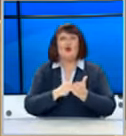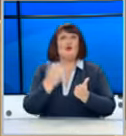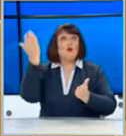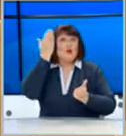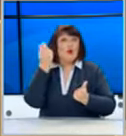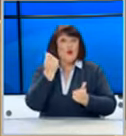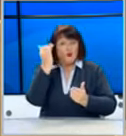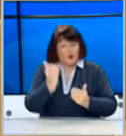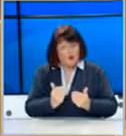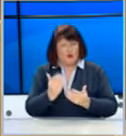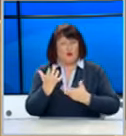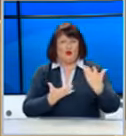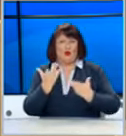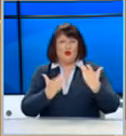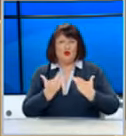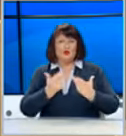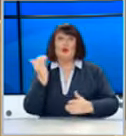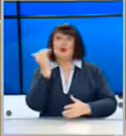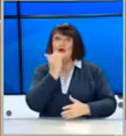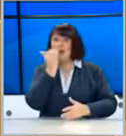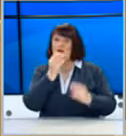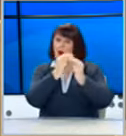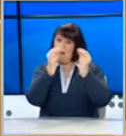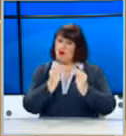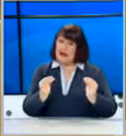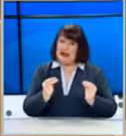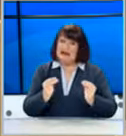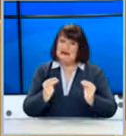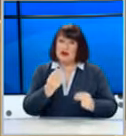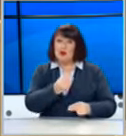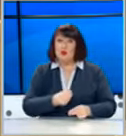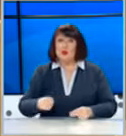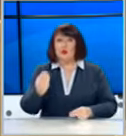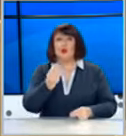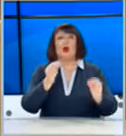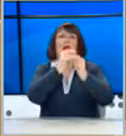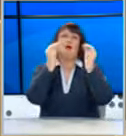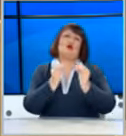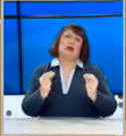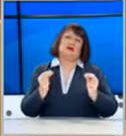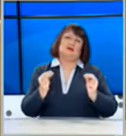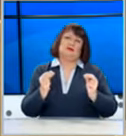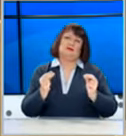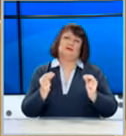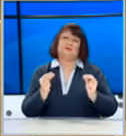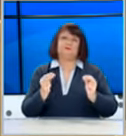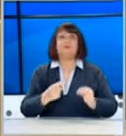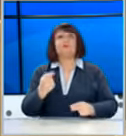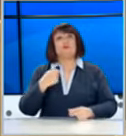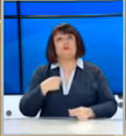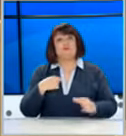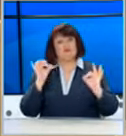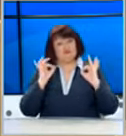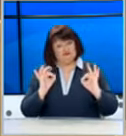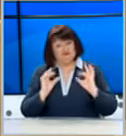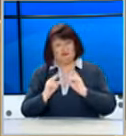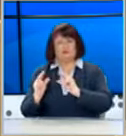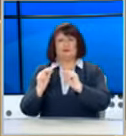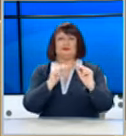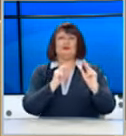κόστος για τον προϋπολογισμό, ταχύτερη ανταπόκριση και μεγαλύτερη αποτελεσματικότητα. Εμείς είμαστε έτοιμοι να